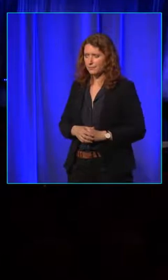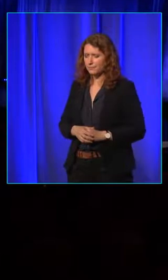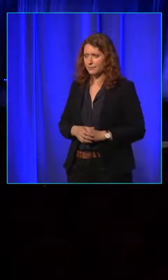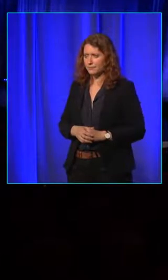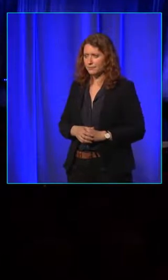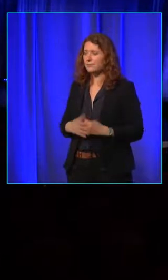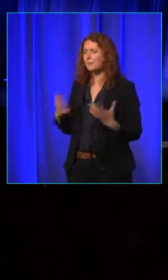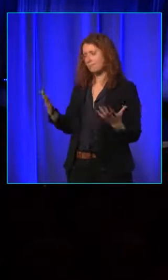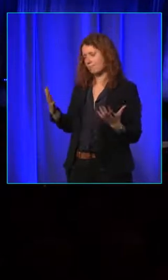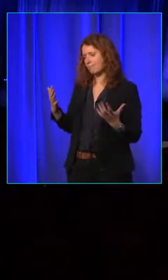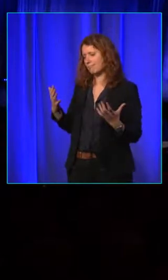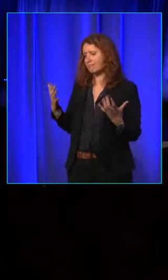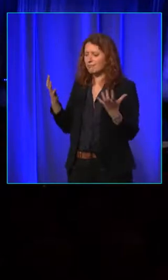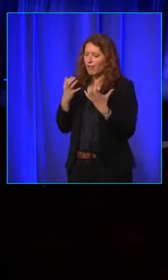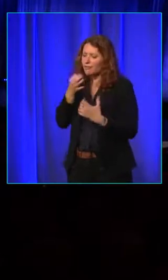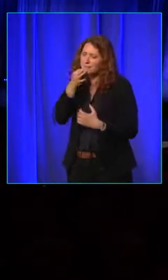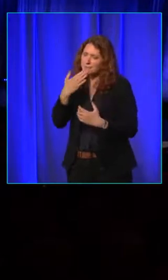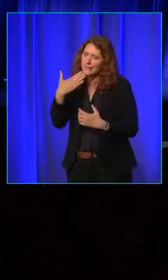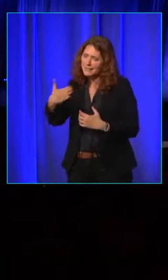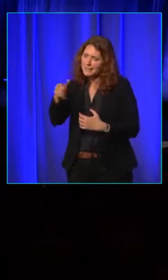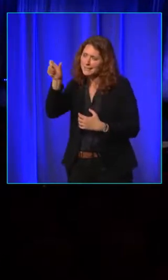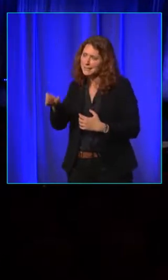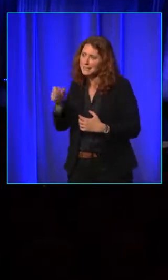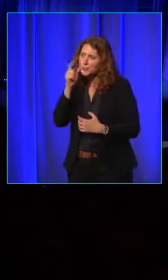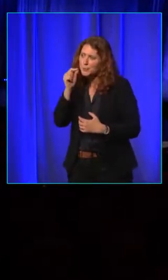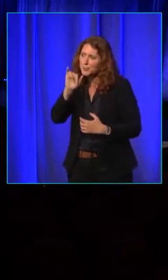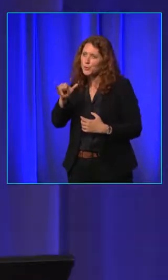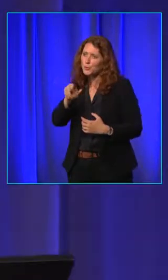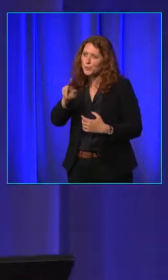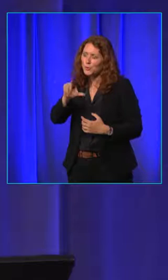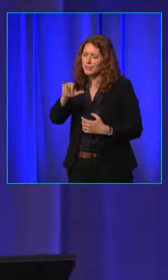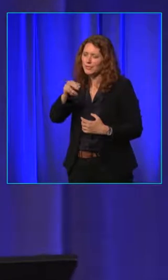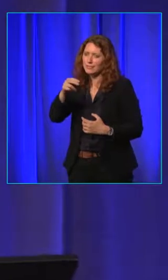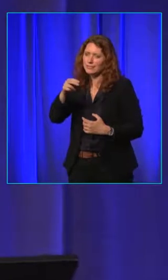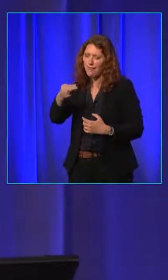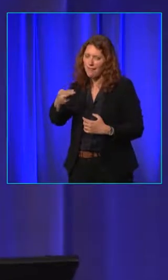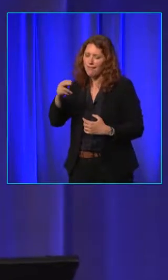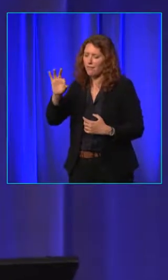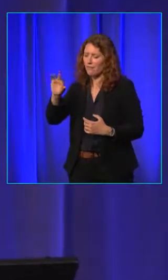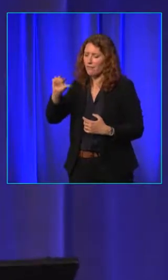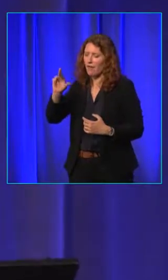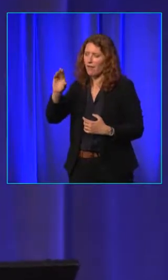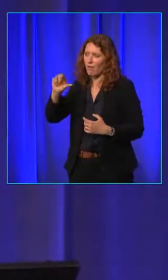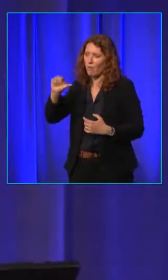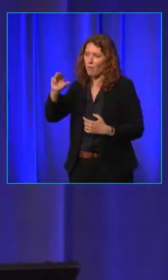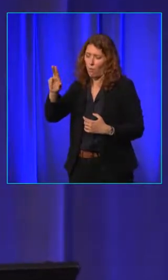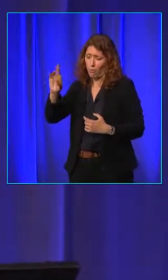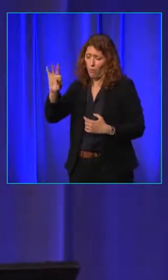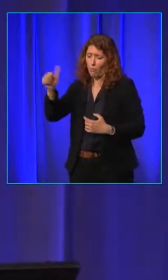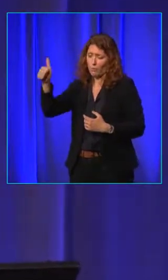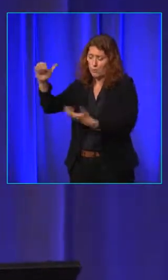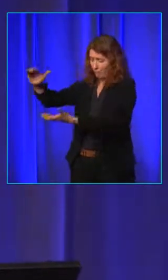Et je tenais à remercier M. Julien Farreau parce que c'est lui qui m'a donné, qui m'a communiqué ce document qui, moi, je trouve